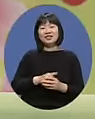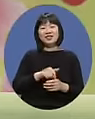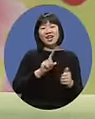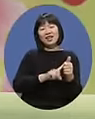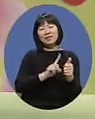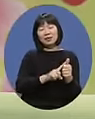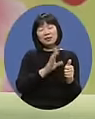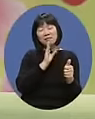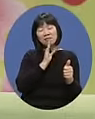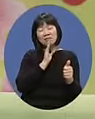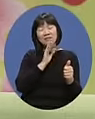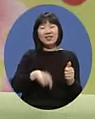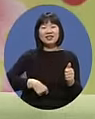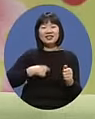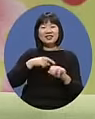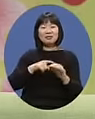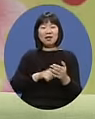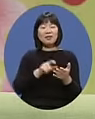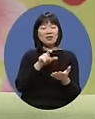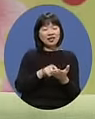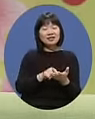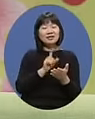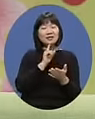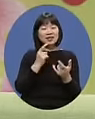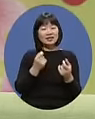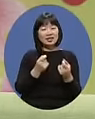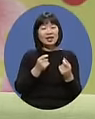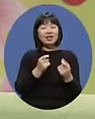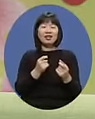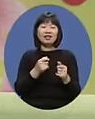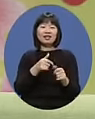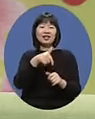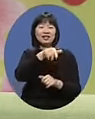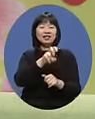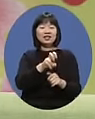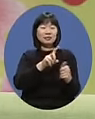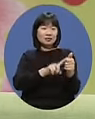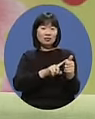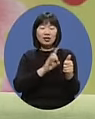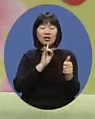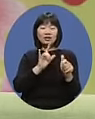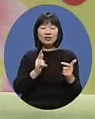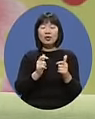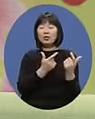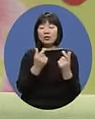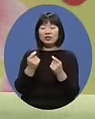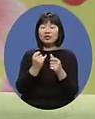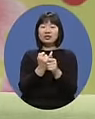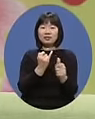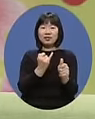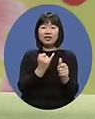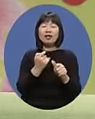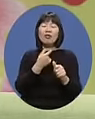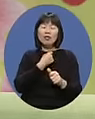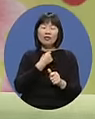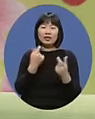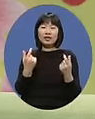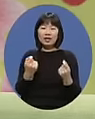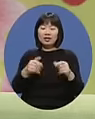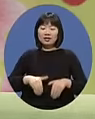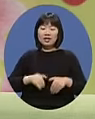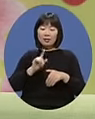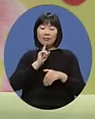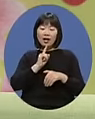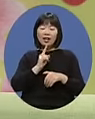정말 절절한 진심이 담긴 것 같은 말씀이었는데 뭐 김영규 씨뿐만 아니라 모든 남편의 바람이 아닐까 싶습니다. 오늘 따뜻한 말 한마디라도 좀